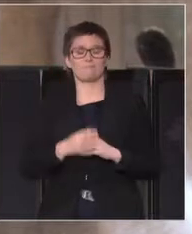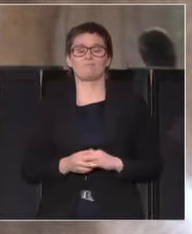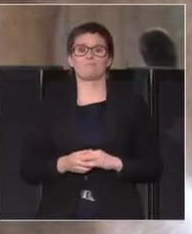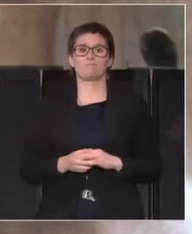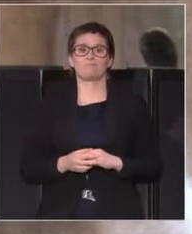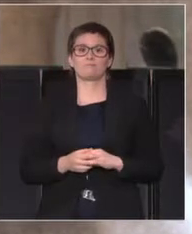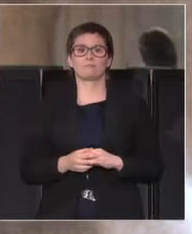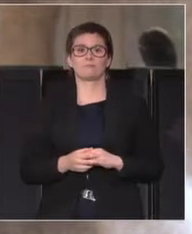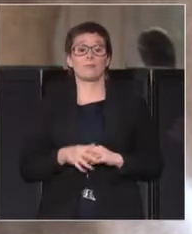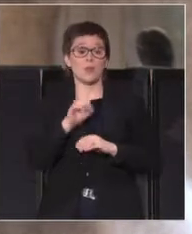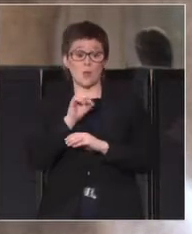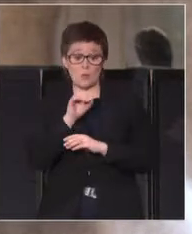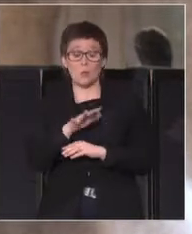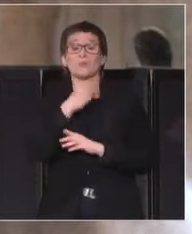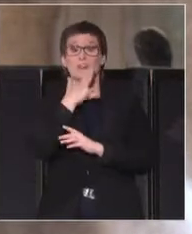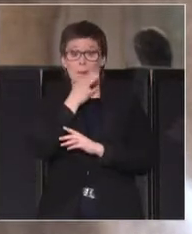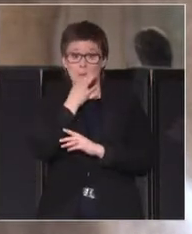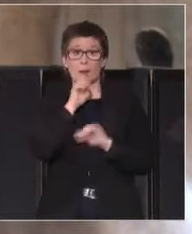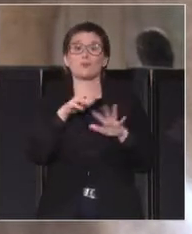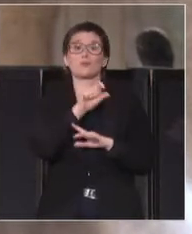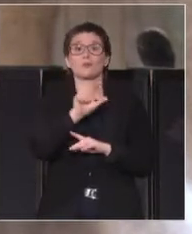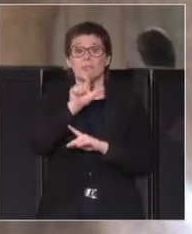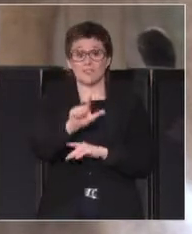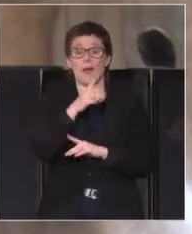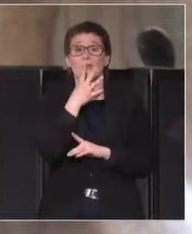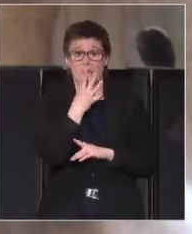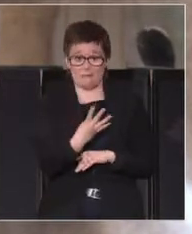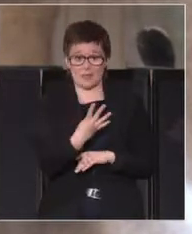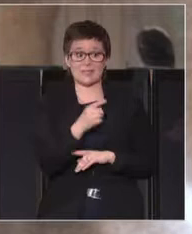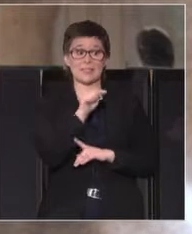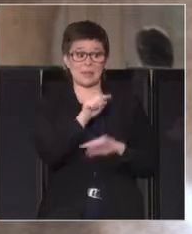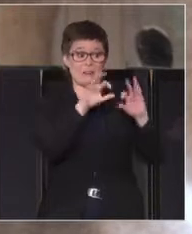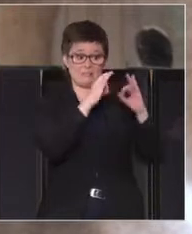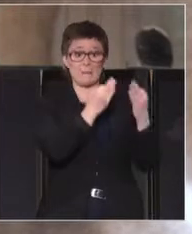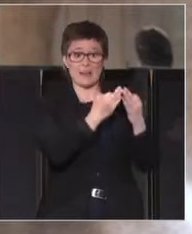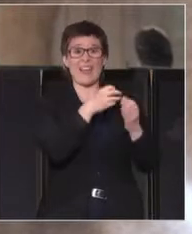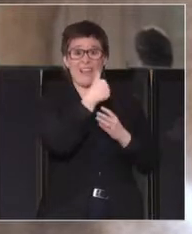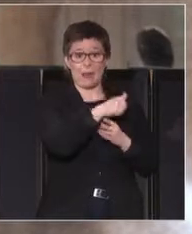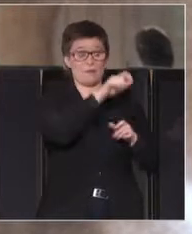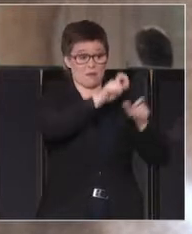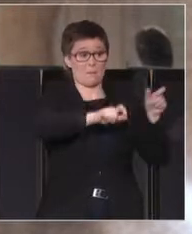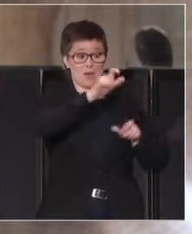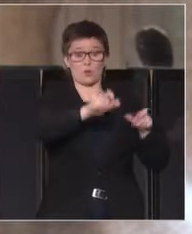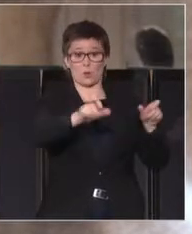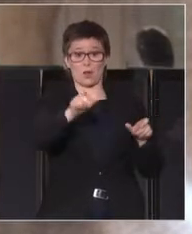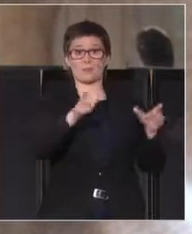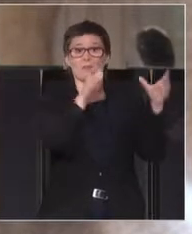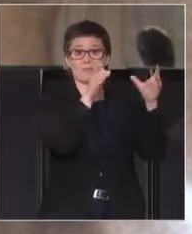Am 15. April 1942 wurde die 11-köpfige Familie Kokot